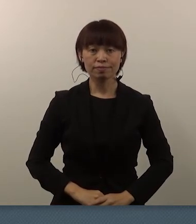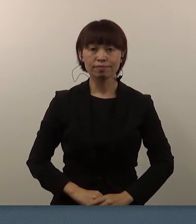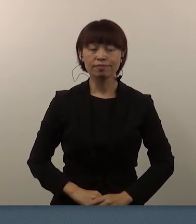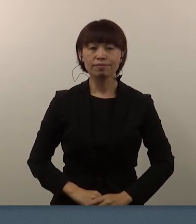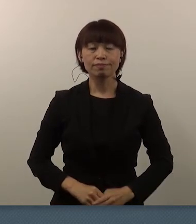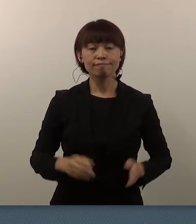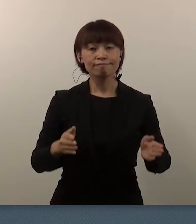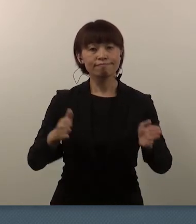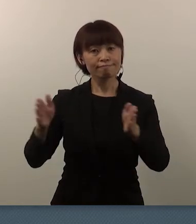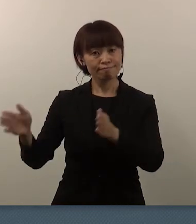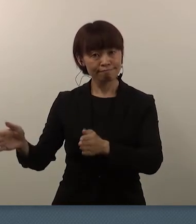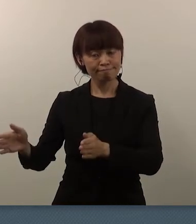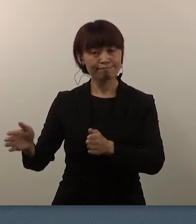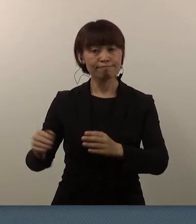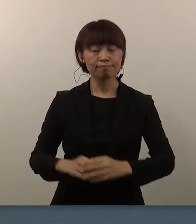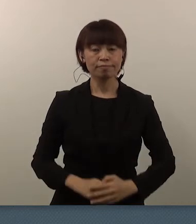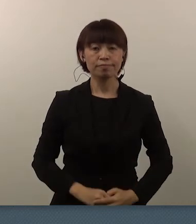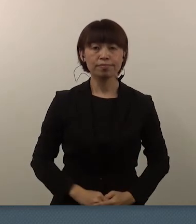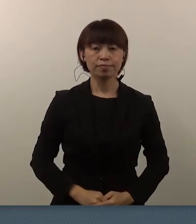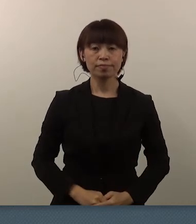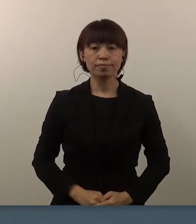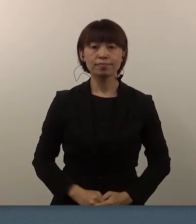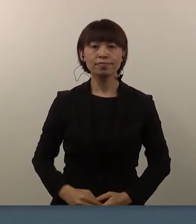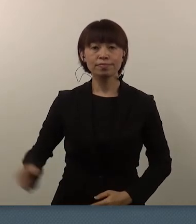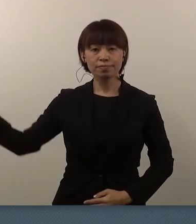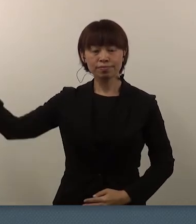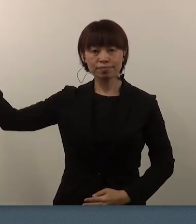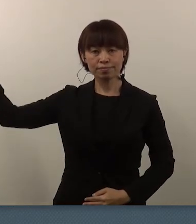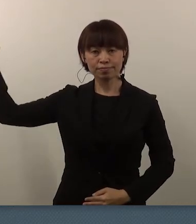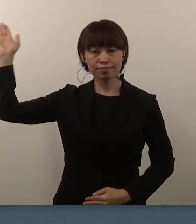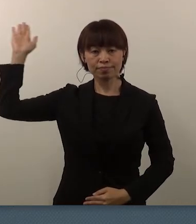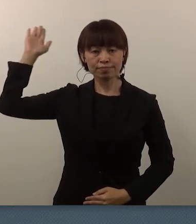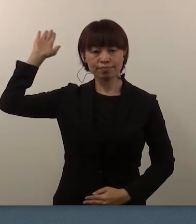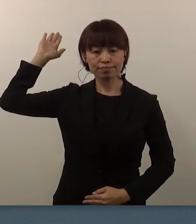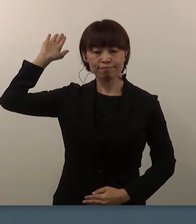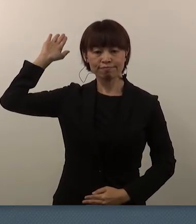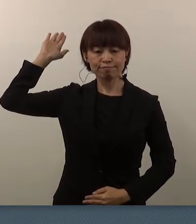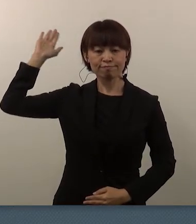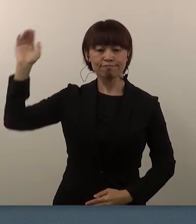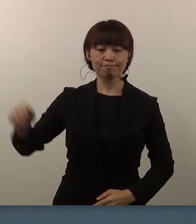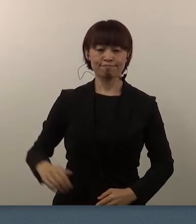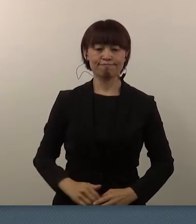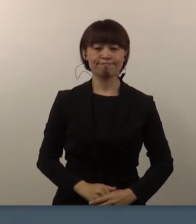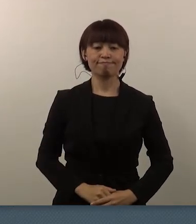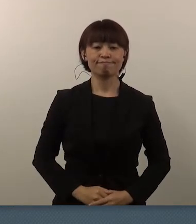次に神奈川パラスポーツフェスタを開催についてです。